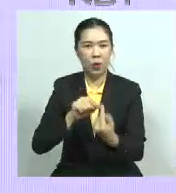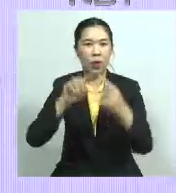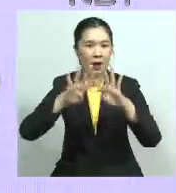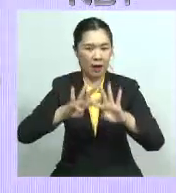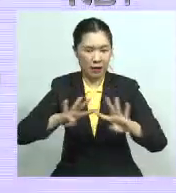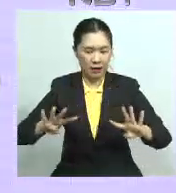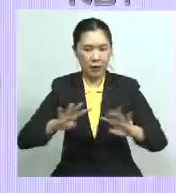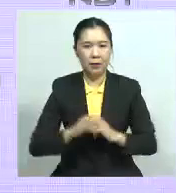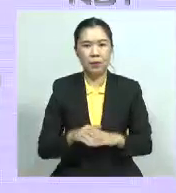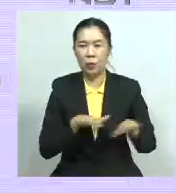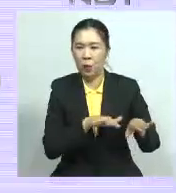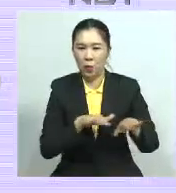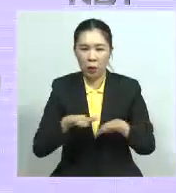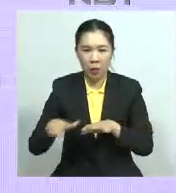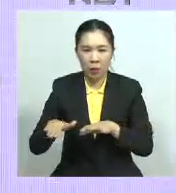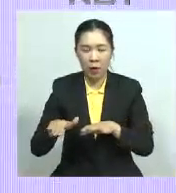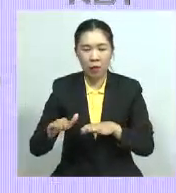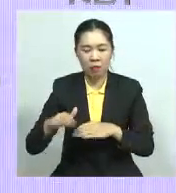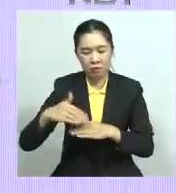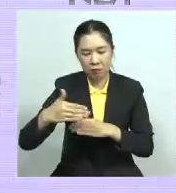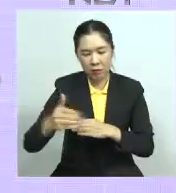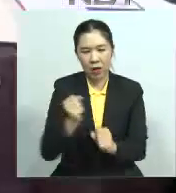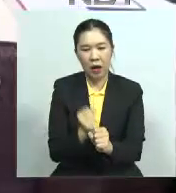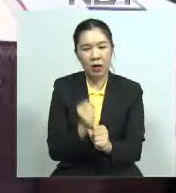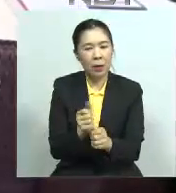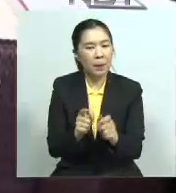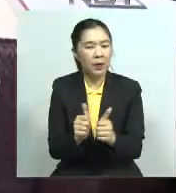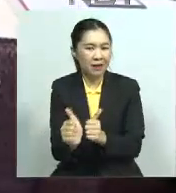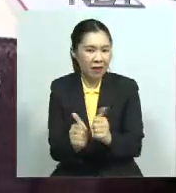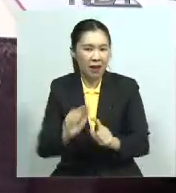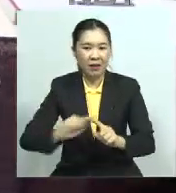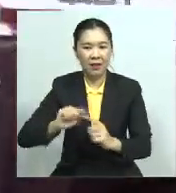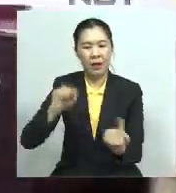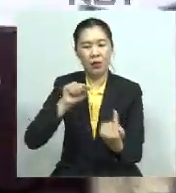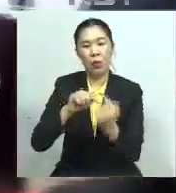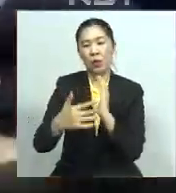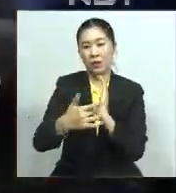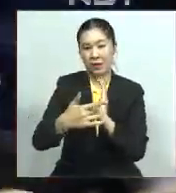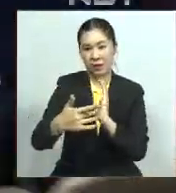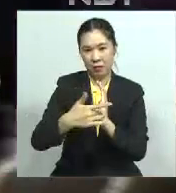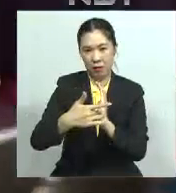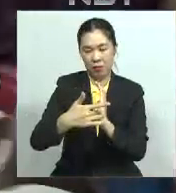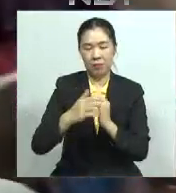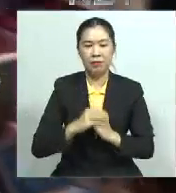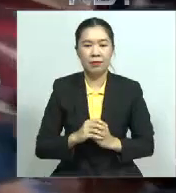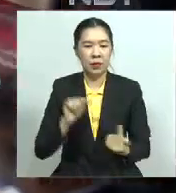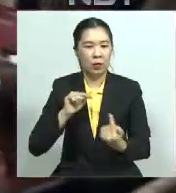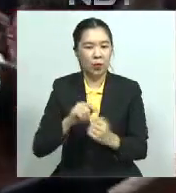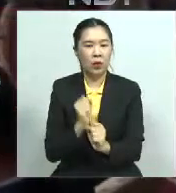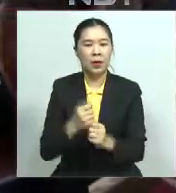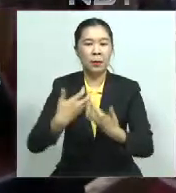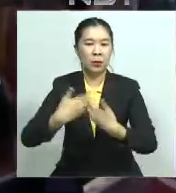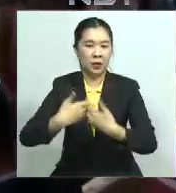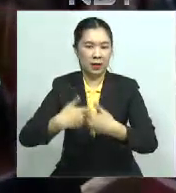แต่ต้องเตรียมรับมือและพร้อมเผชิญหน้ากับความท้าทายโดยเฉพาะเรื่องดิจิทัลก่อนเข้าสู่ยุคการปฏิวัติอุตสาหกรรมครั้